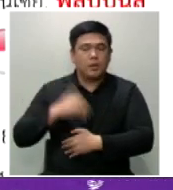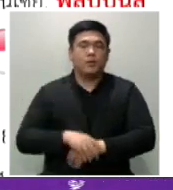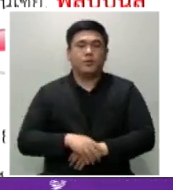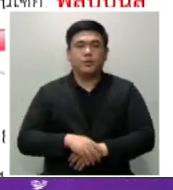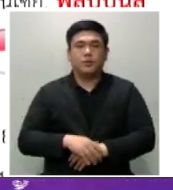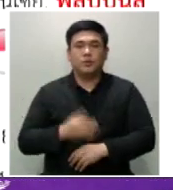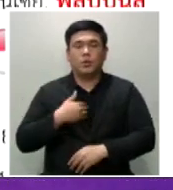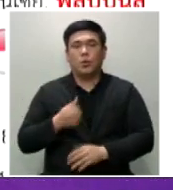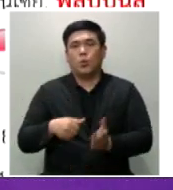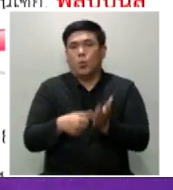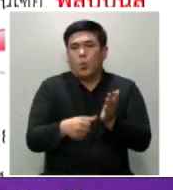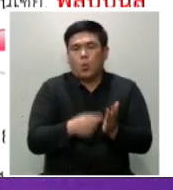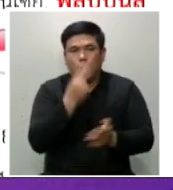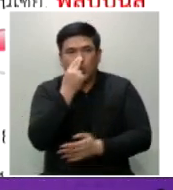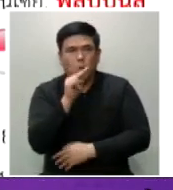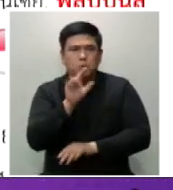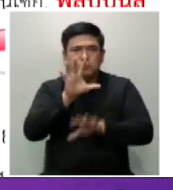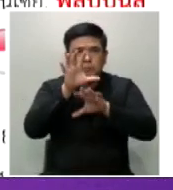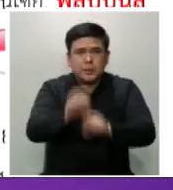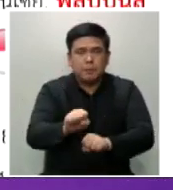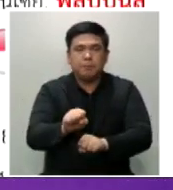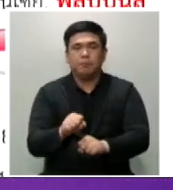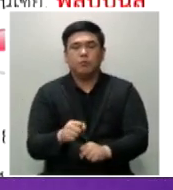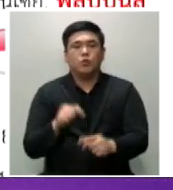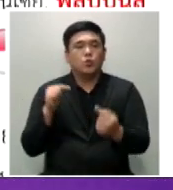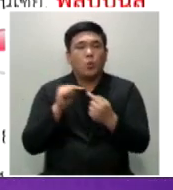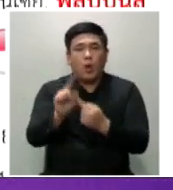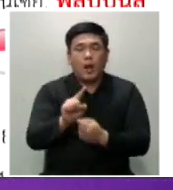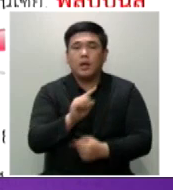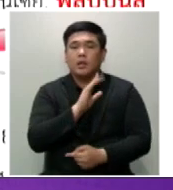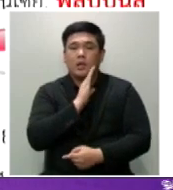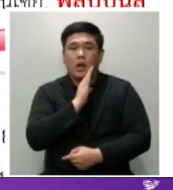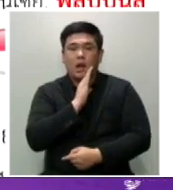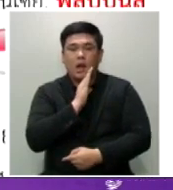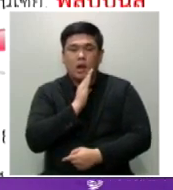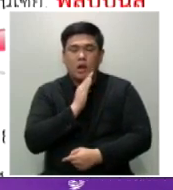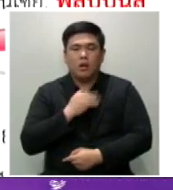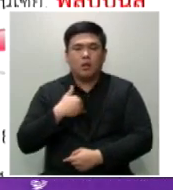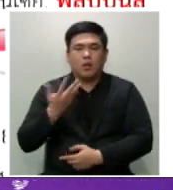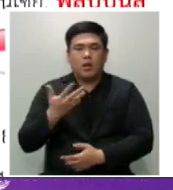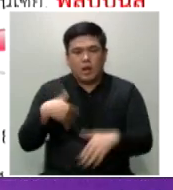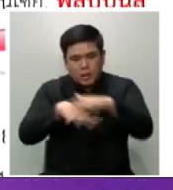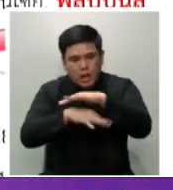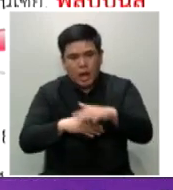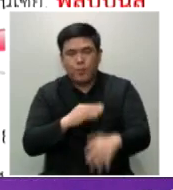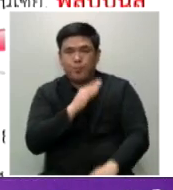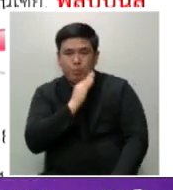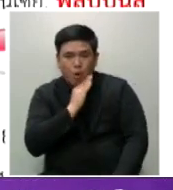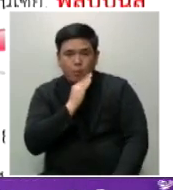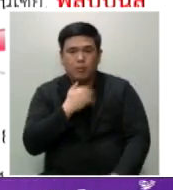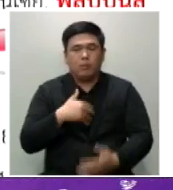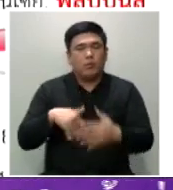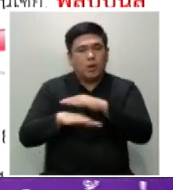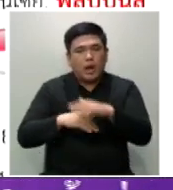รท่านก็จ้องตาเป็นมันครับจะต้องจับผิดตรงนี้ให้ได้ว่าถ้าคราวมาเลเซียสำแดงเท็จตอนมาจากฟิลิ